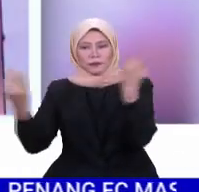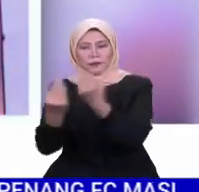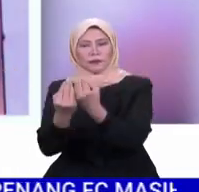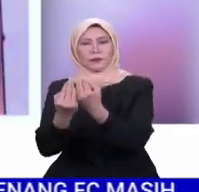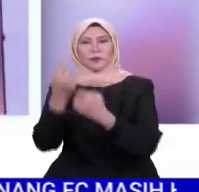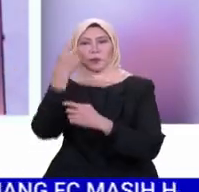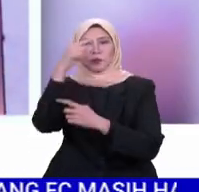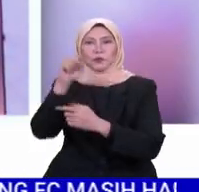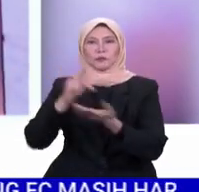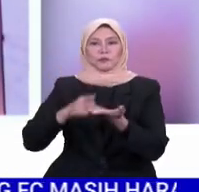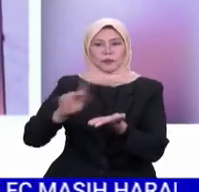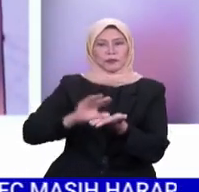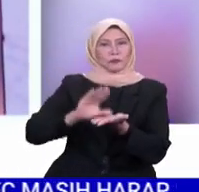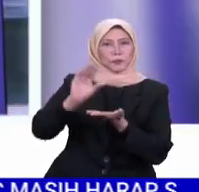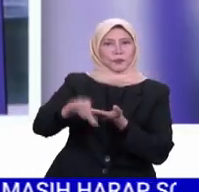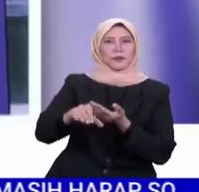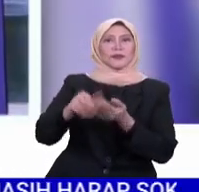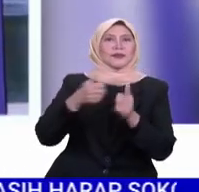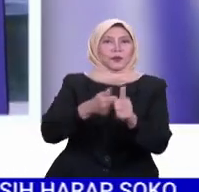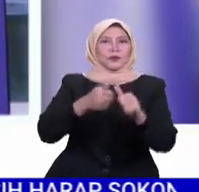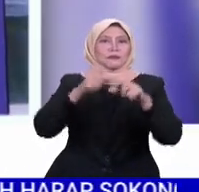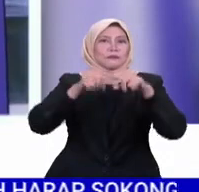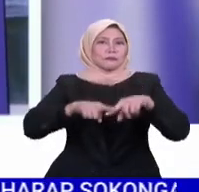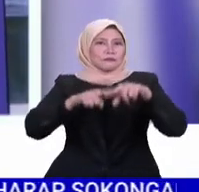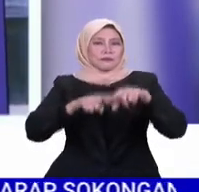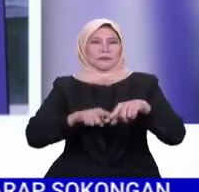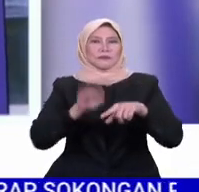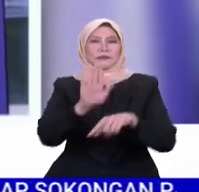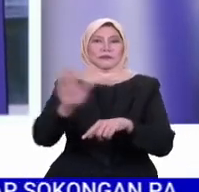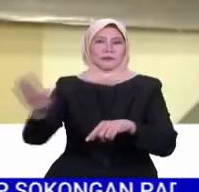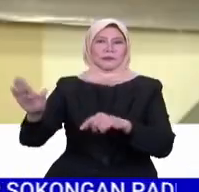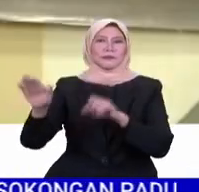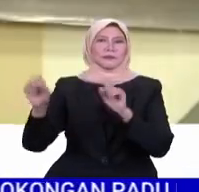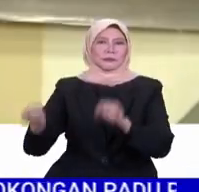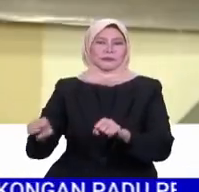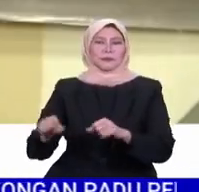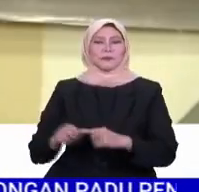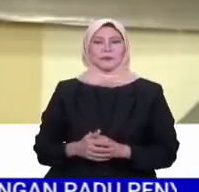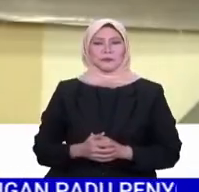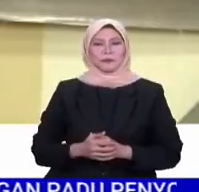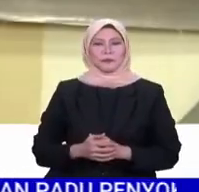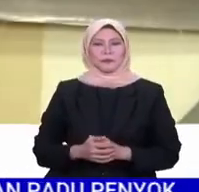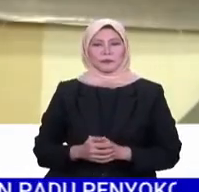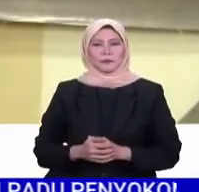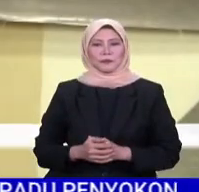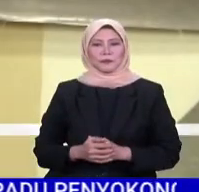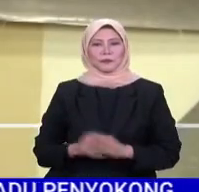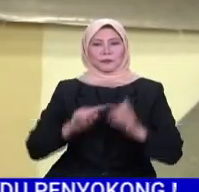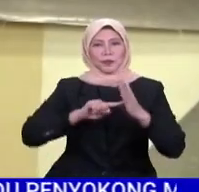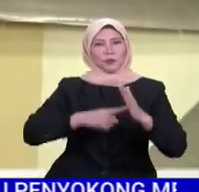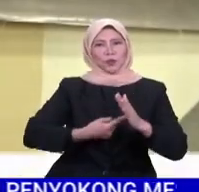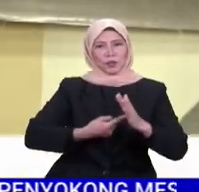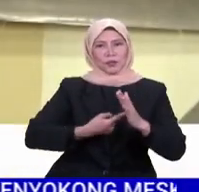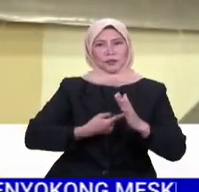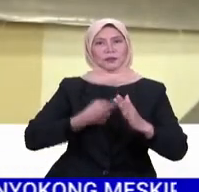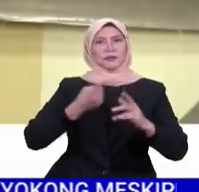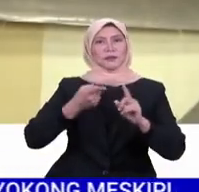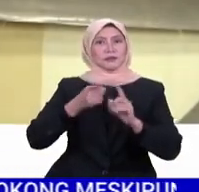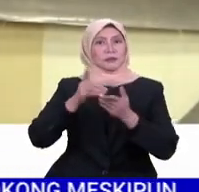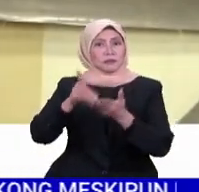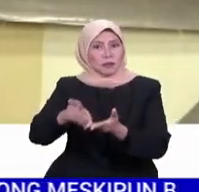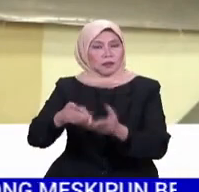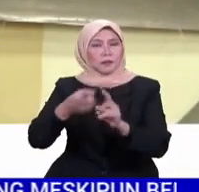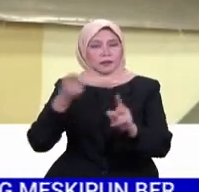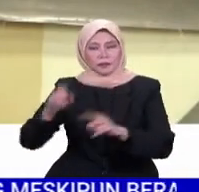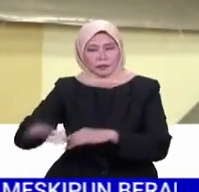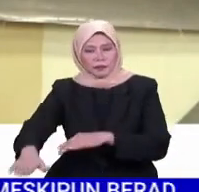untuk berwakaf mengikut kemampuan masing-masing sebanyak pendidikan ini harus bermula daripada kecil supaya